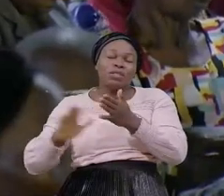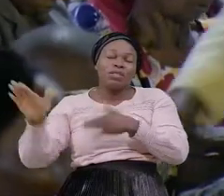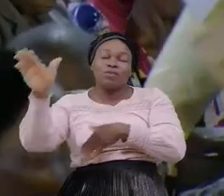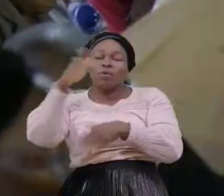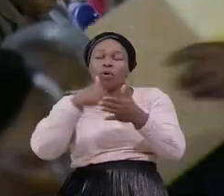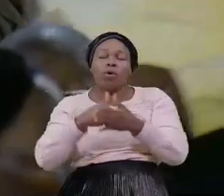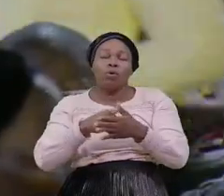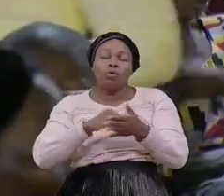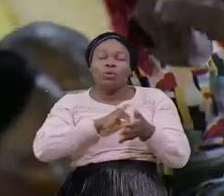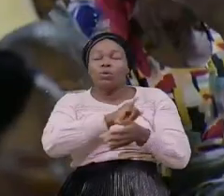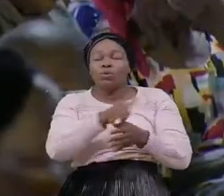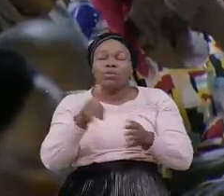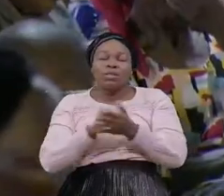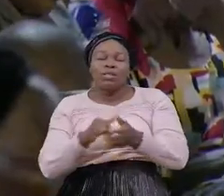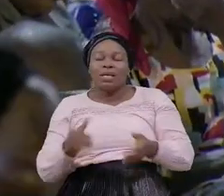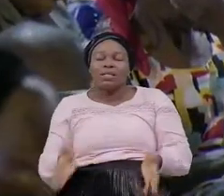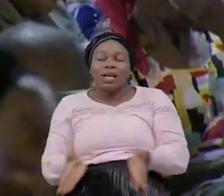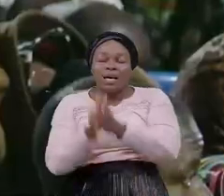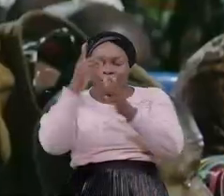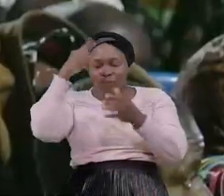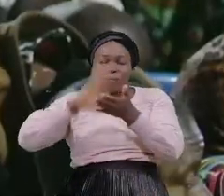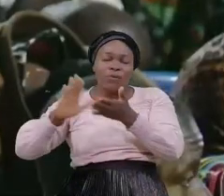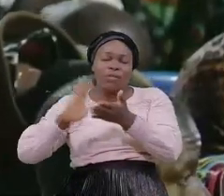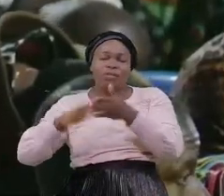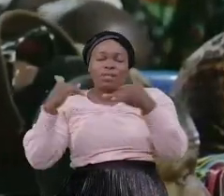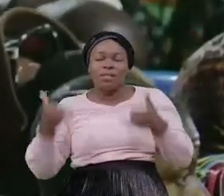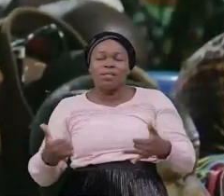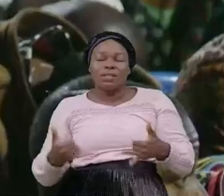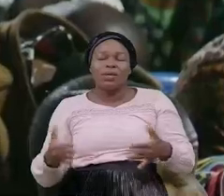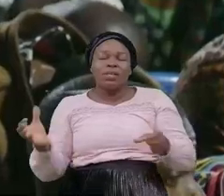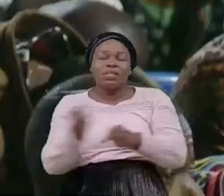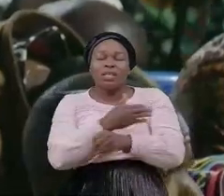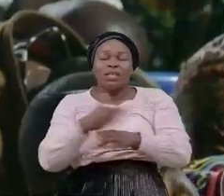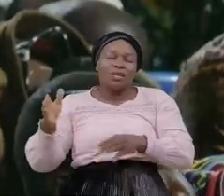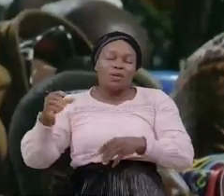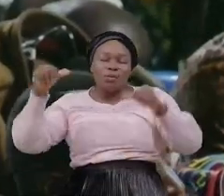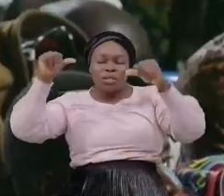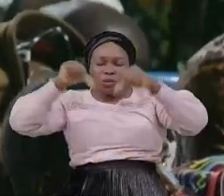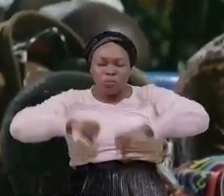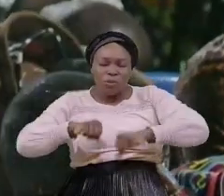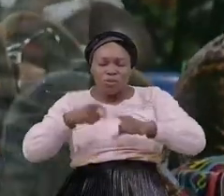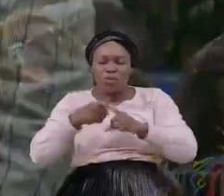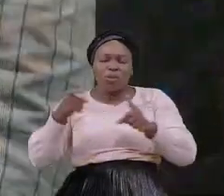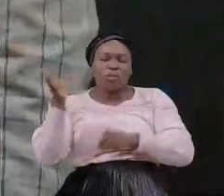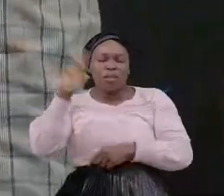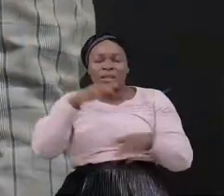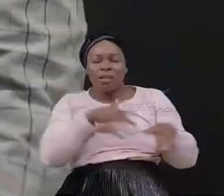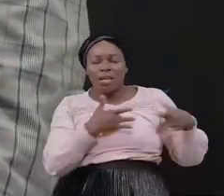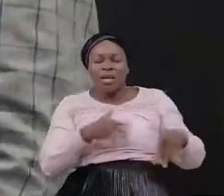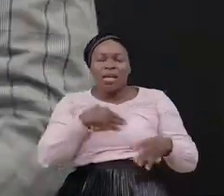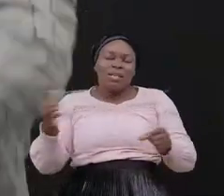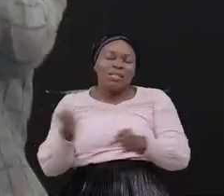pardonne à tous ceux qui demandent le pardon maintenant. Ôte la condamnation de leur cœur et